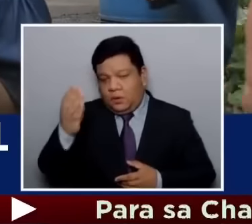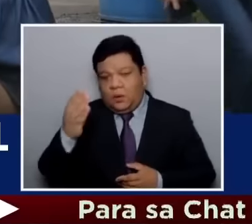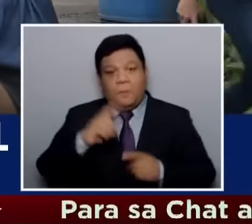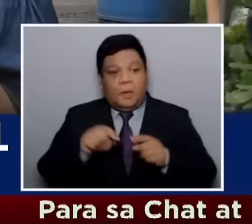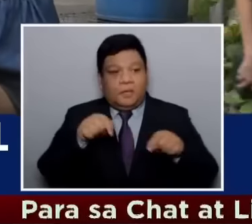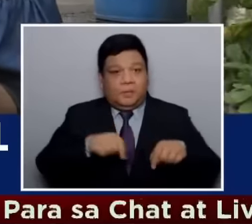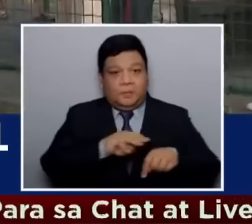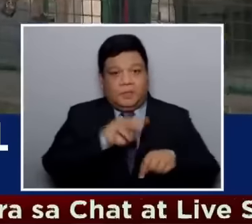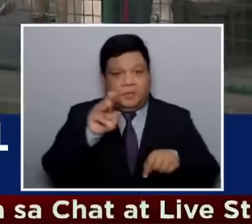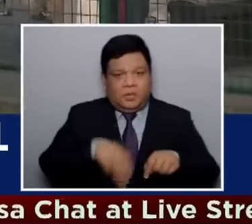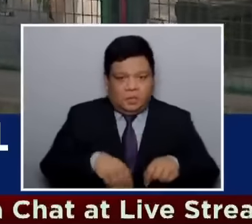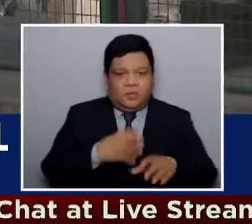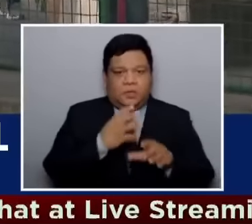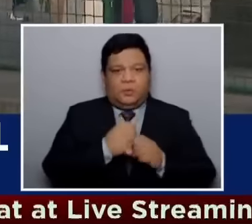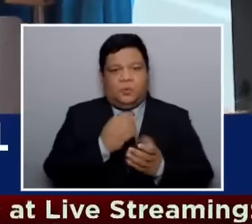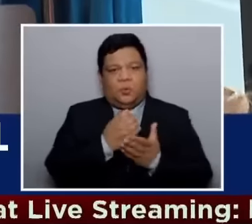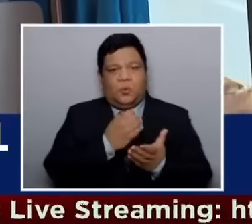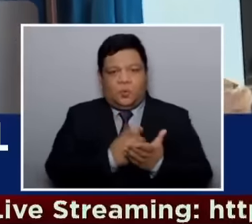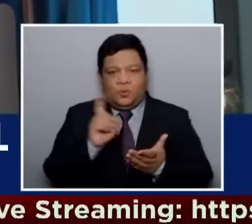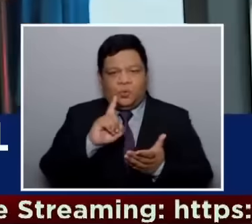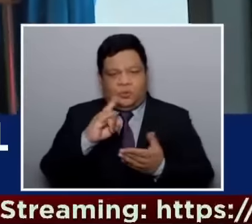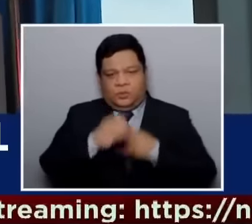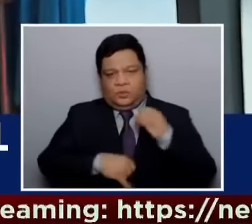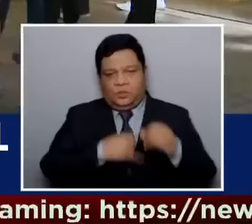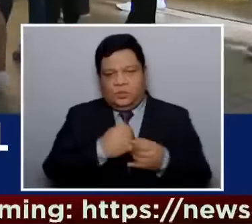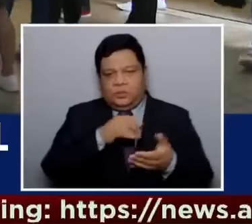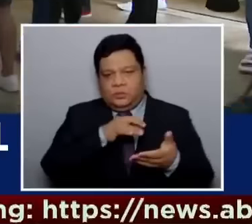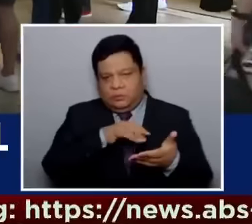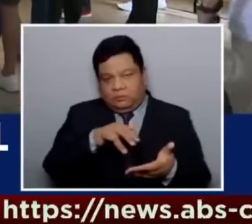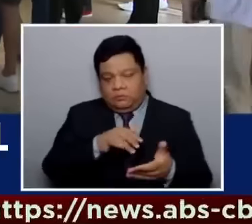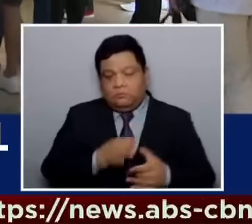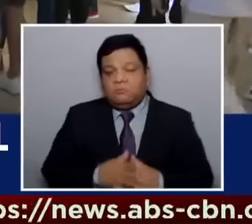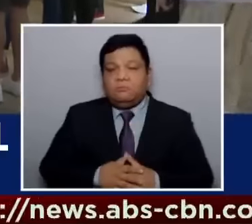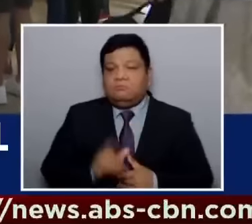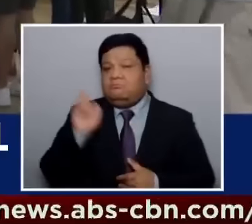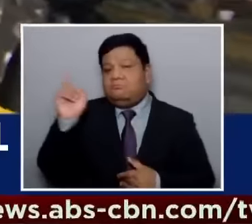International Studies. Sabi niya, lahat na yata ng klase ng